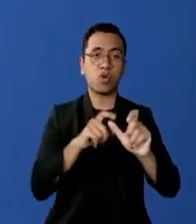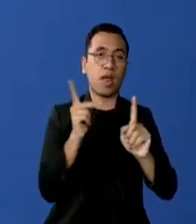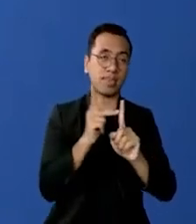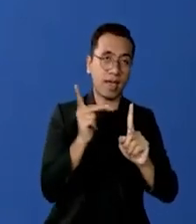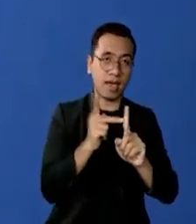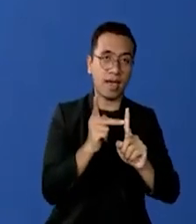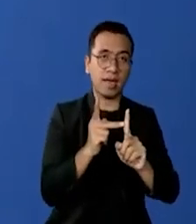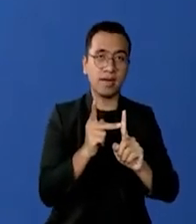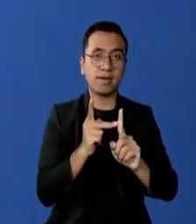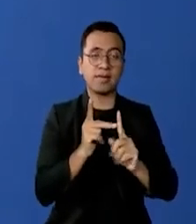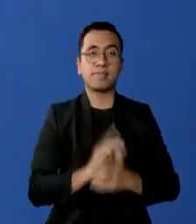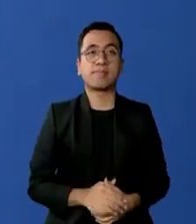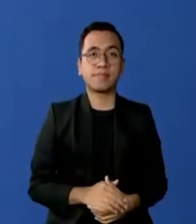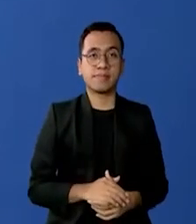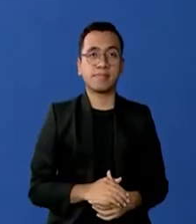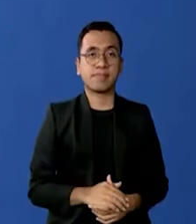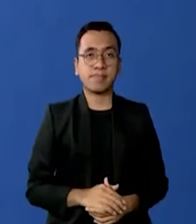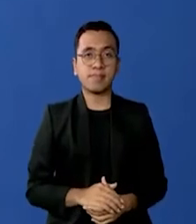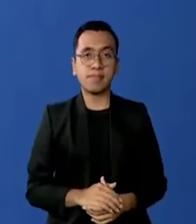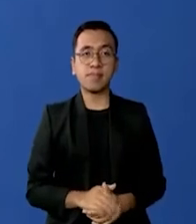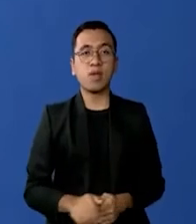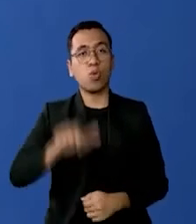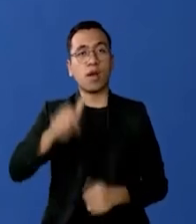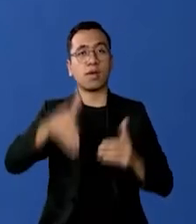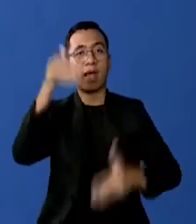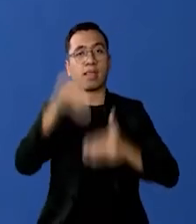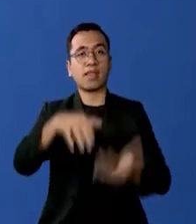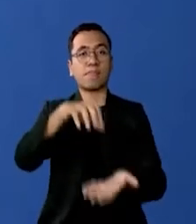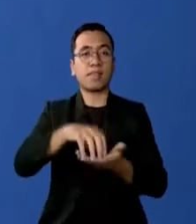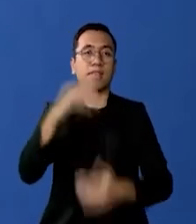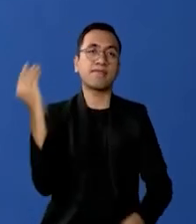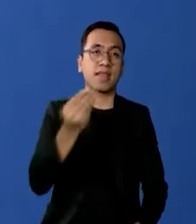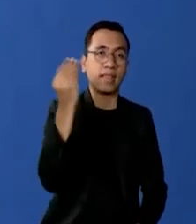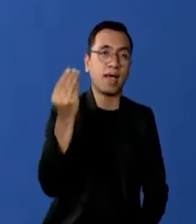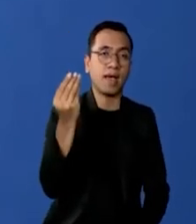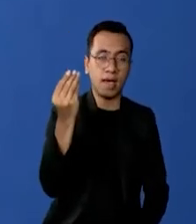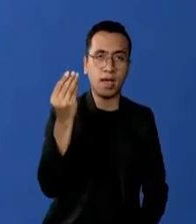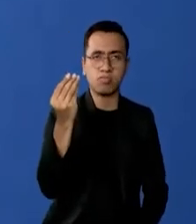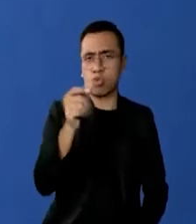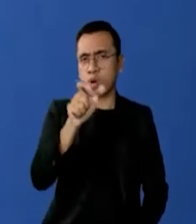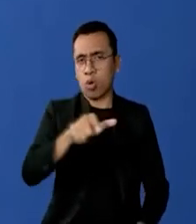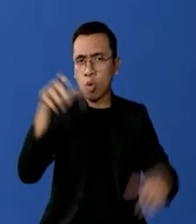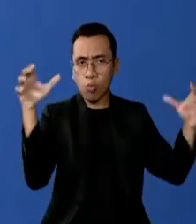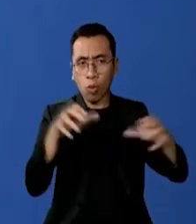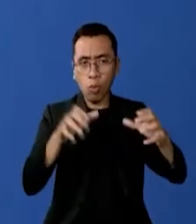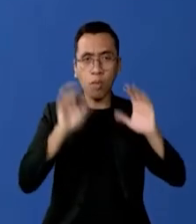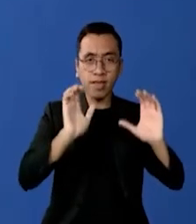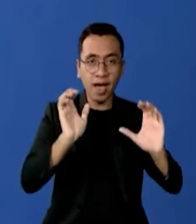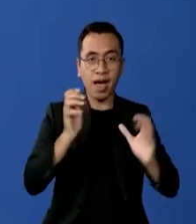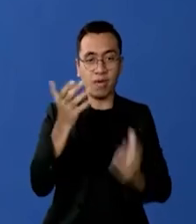orang yang nuhi tempat-tempat wisata sekarang ini dia sangat sangat